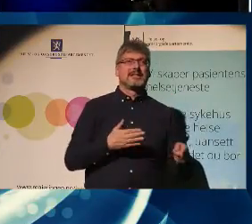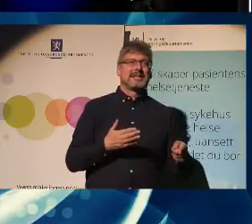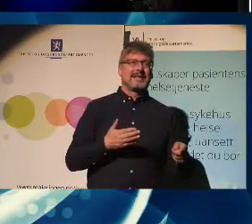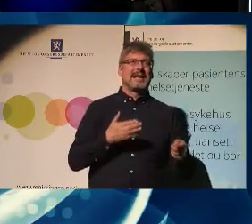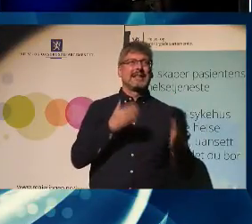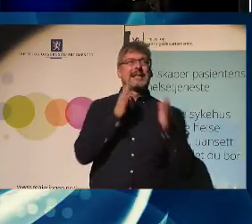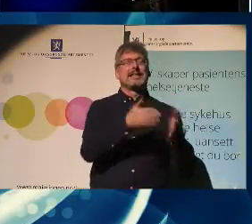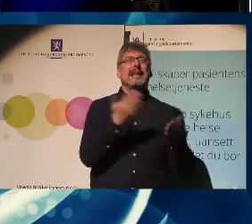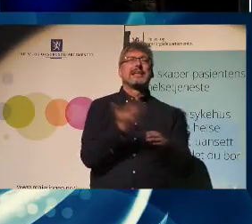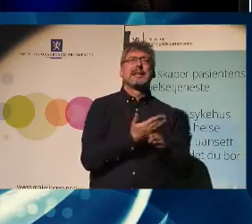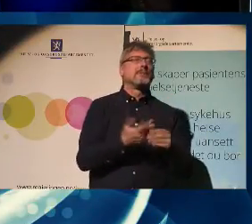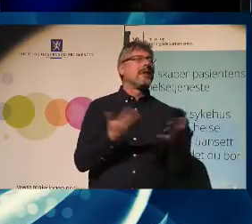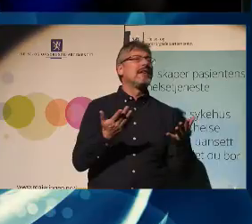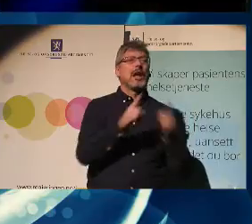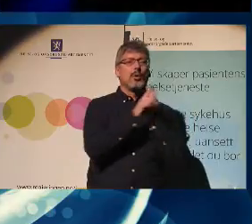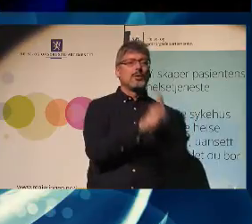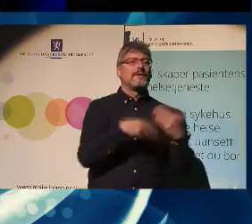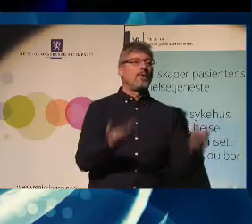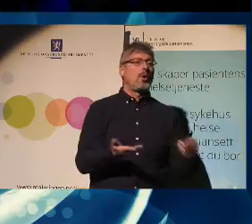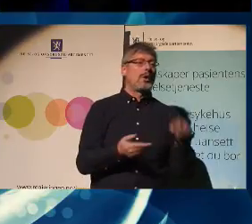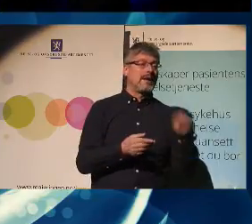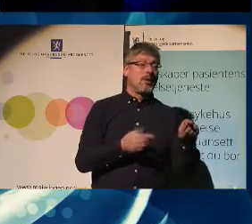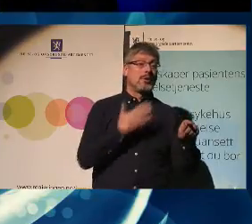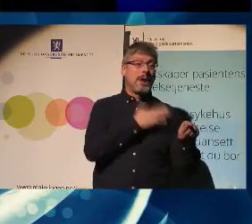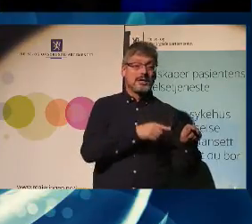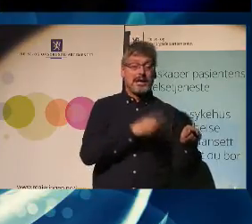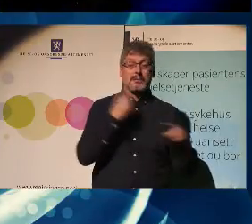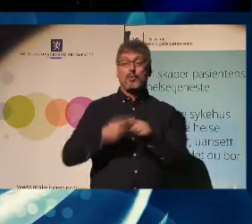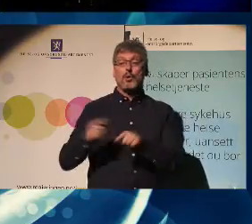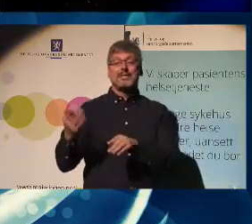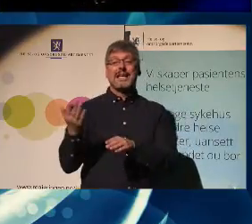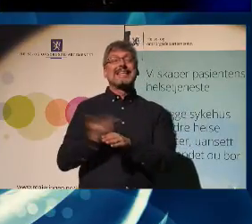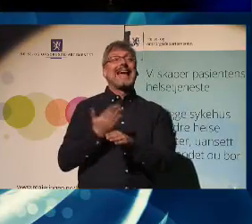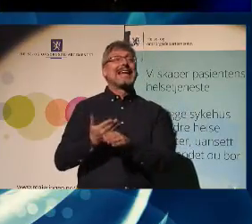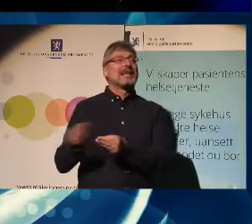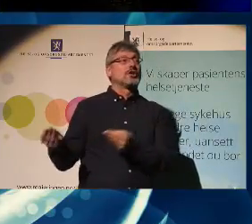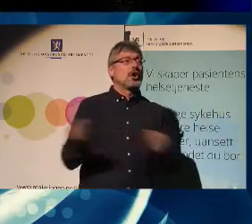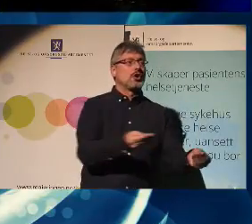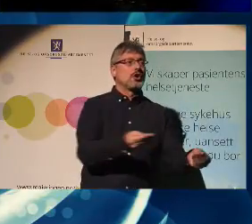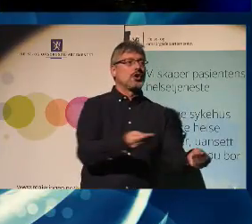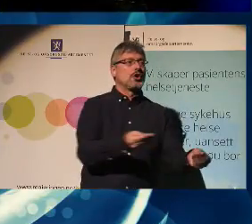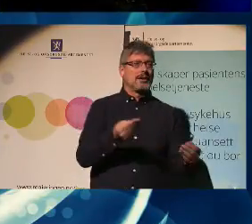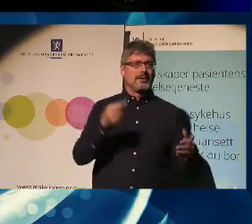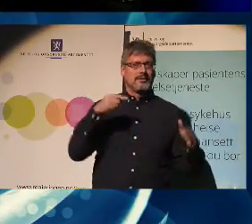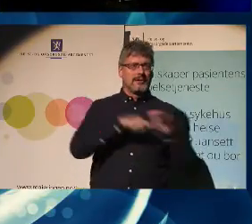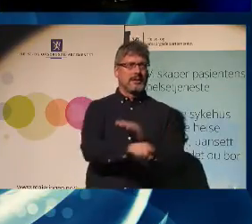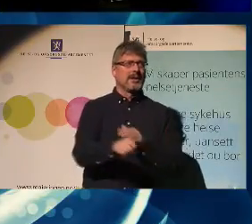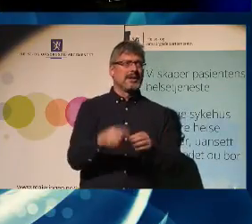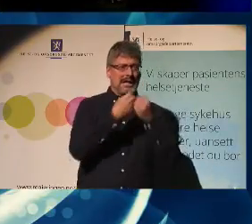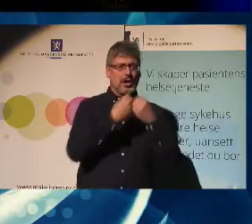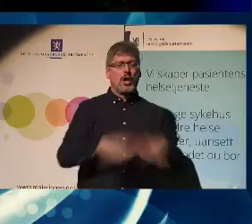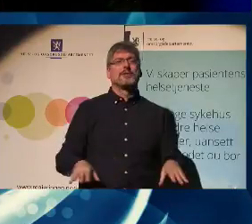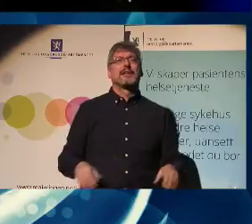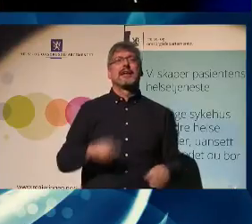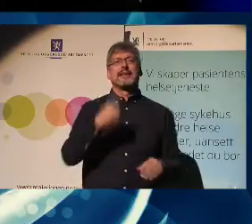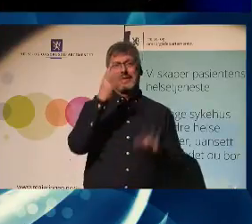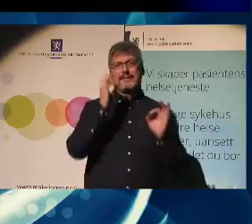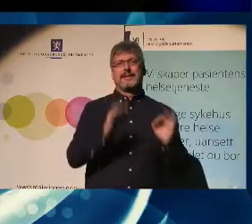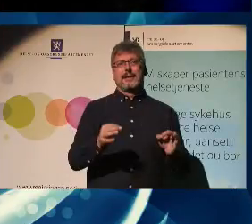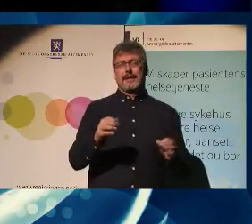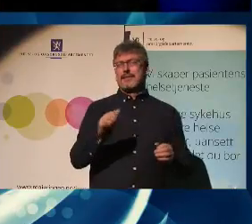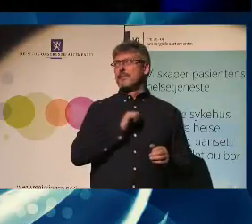får det for pasienten og for tjenesteyterne når vi skal innføre disse pasientsentriske løsningene. Det en av de tingene jeg